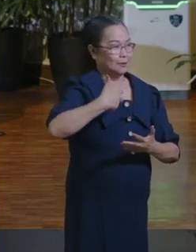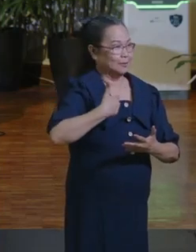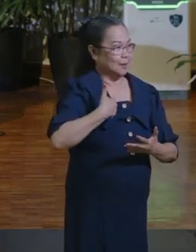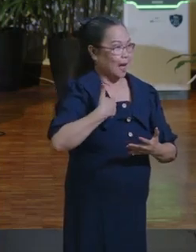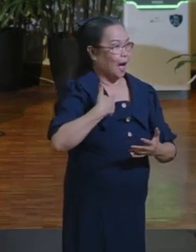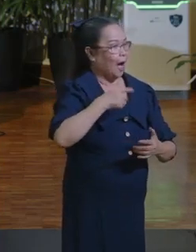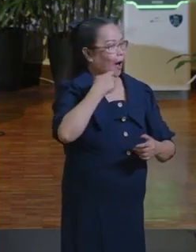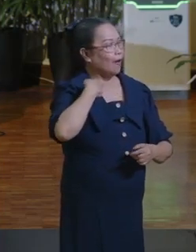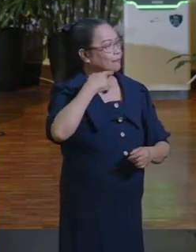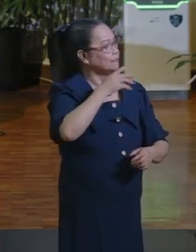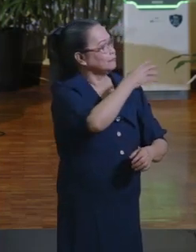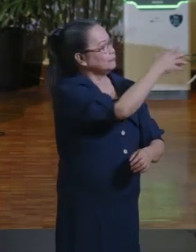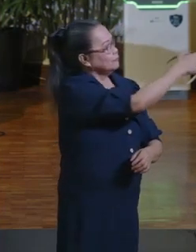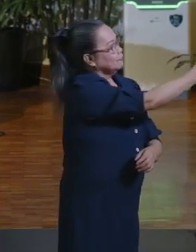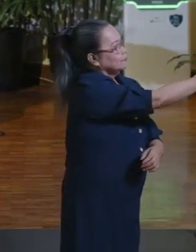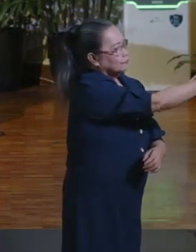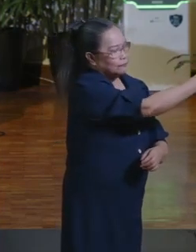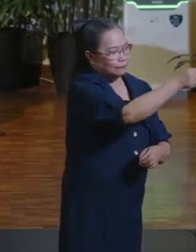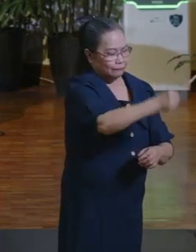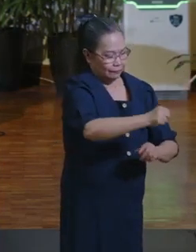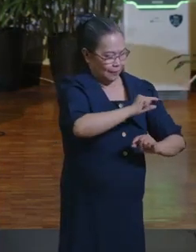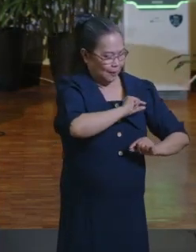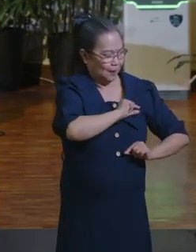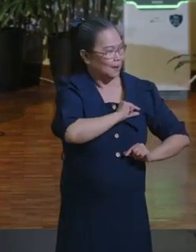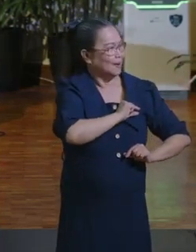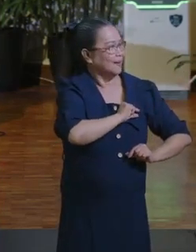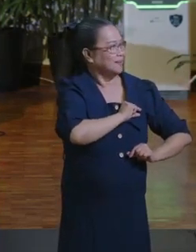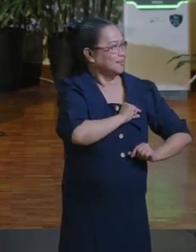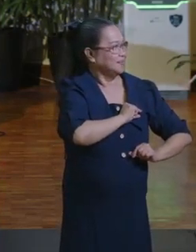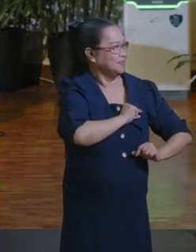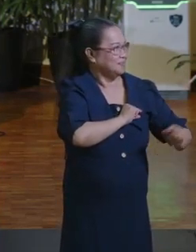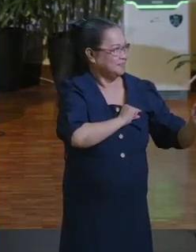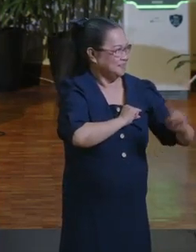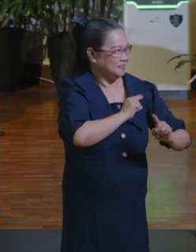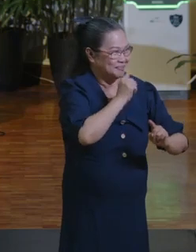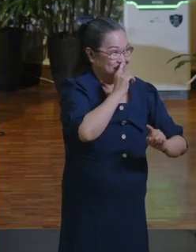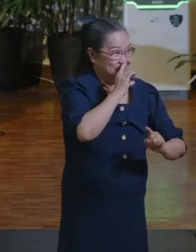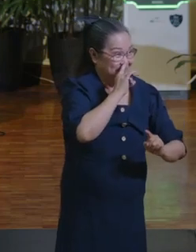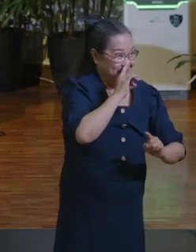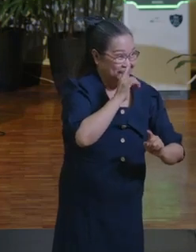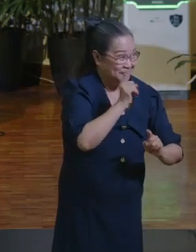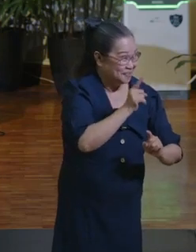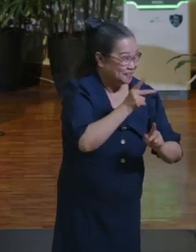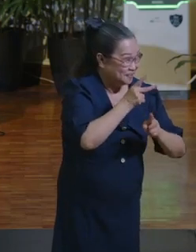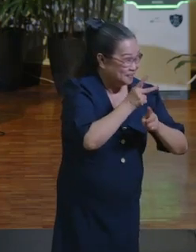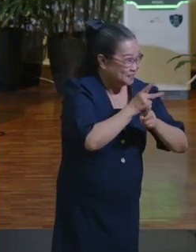sa ilalim ng proteksyon ng isang slave,